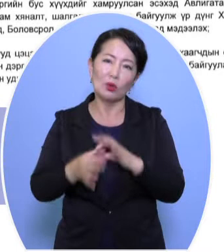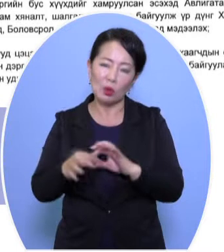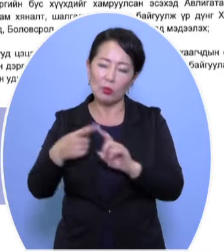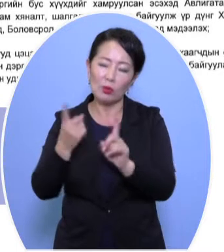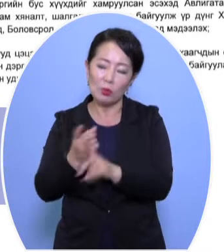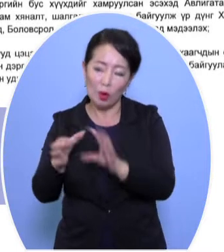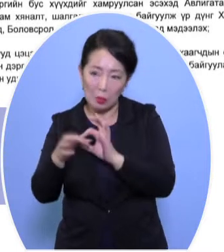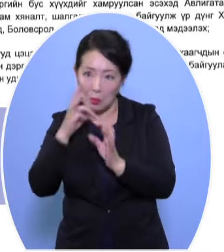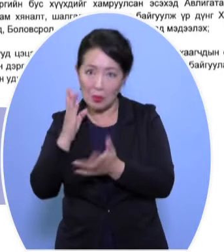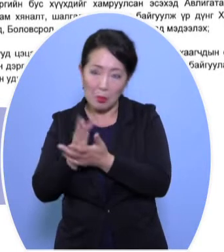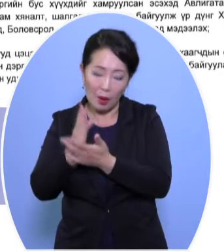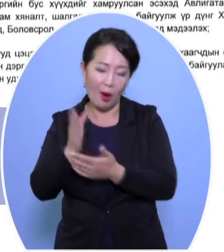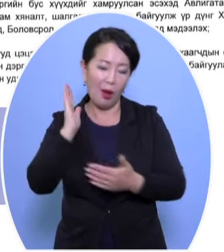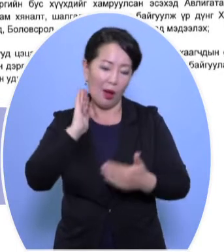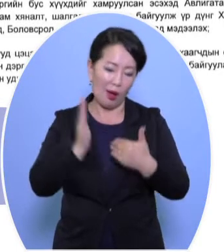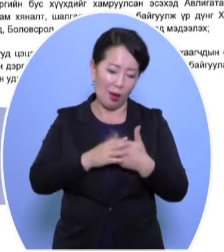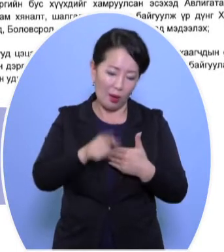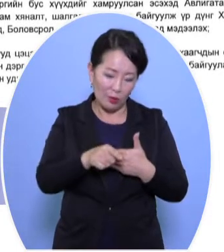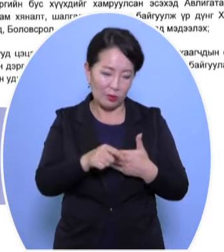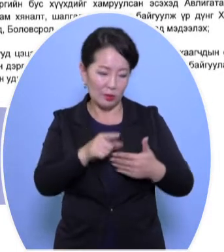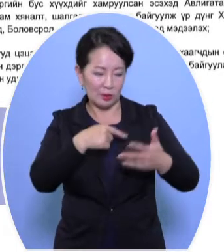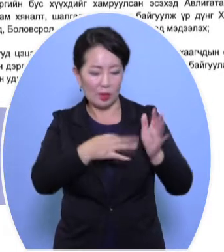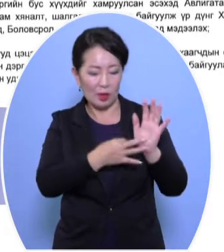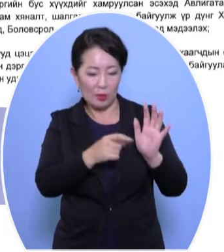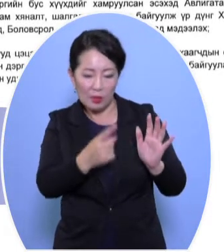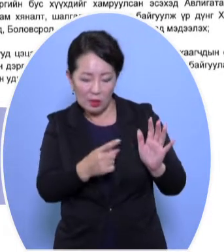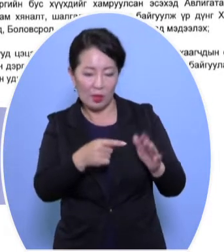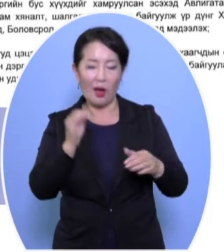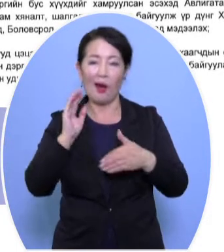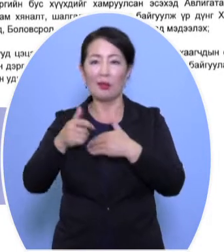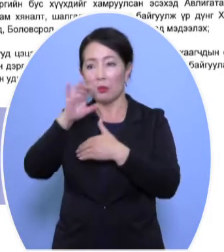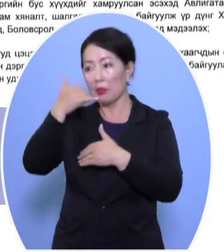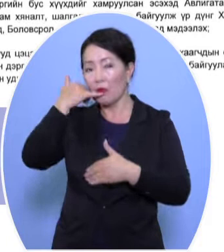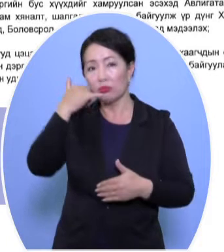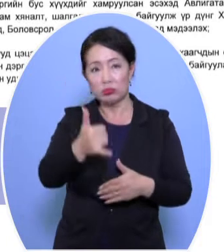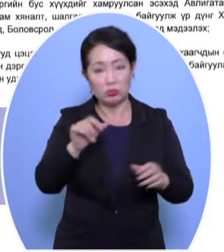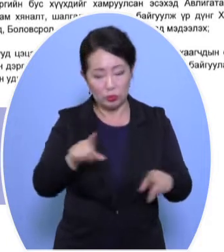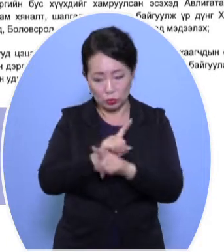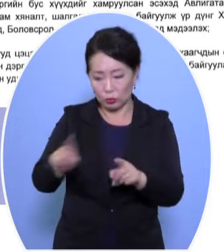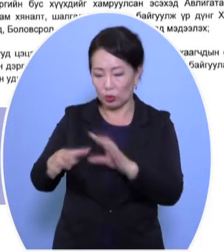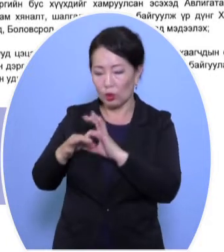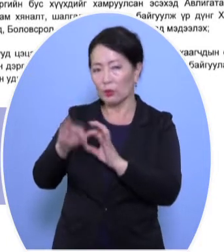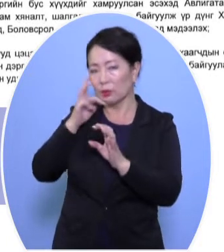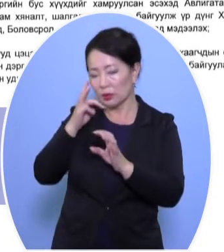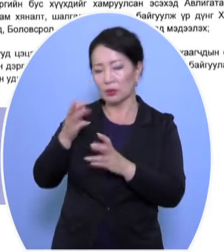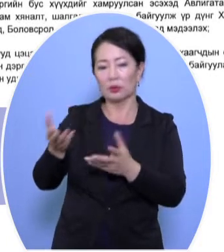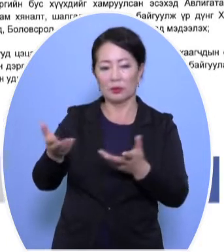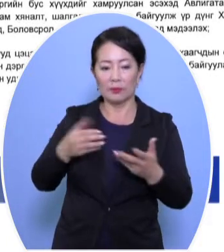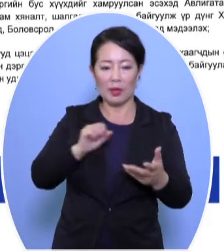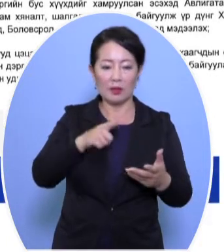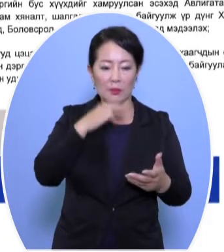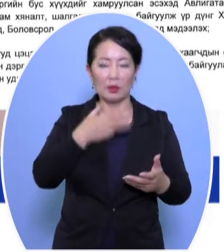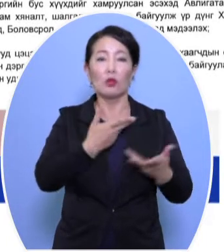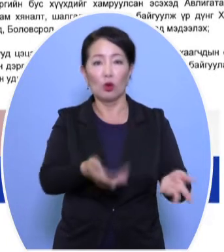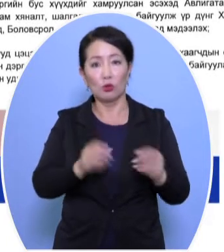нэштэй мэдээлдэг. Адилхан шинжүүдийн 8-1-8-1 нэг дээр авдаг юмс гац мэдээлэх бас энэ хүн зөвхөн болоод энэ дээр энэ дээр авдаг юмс гац мэдээлдэг